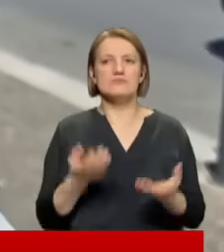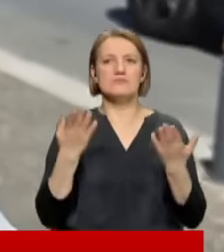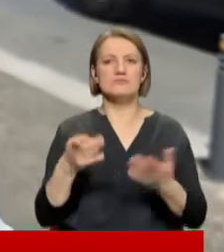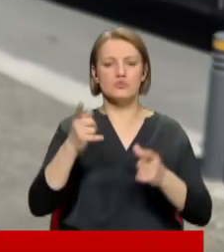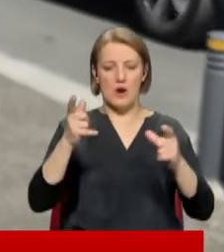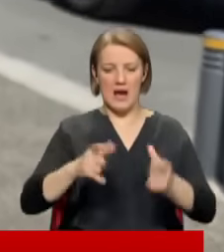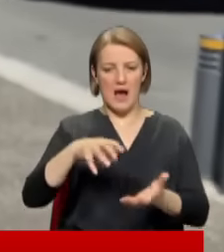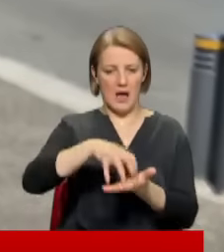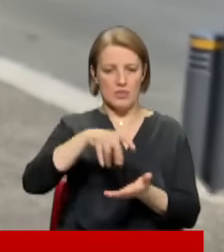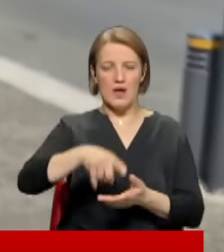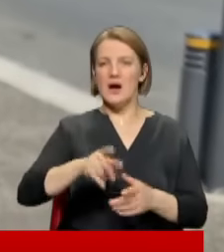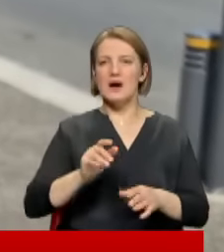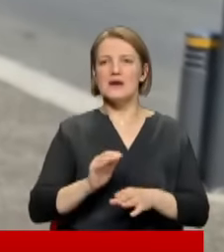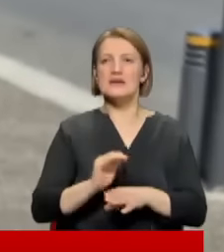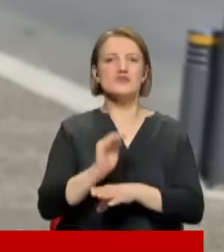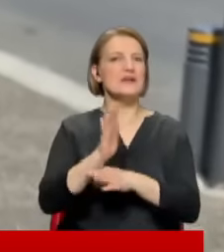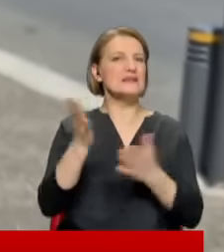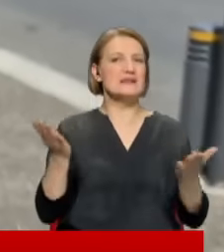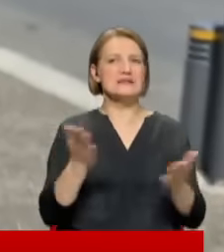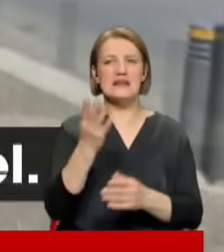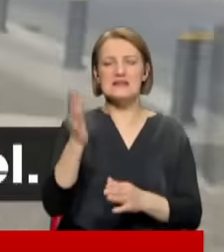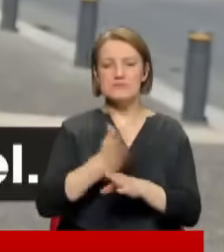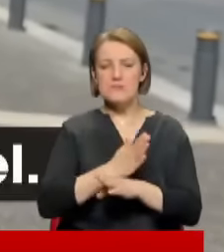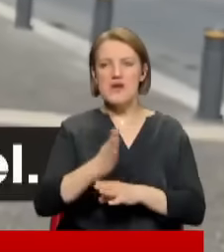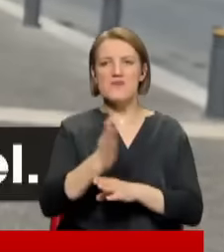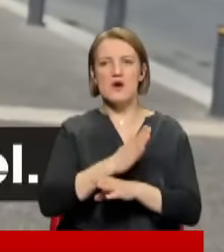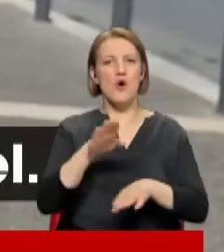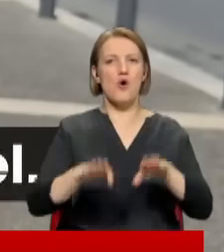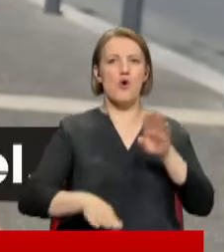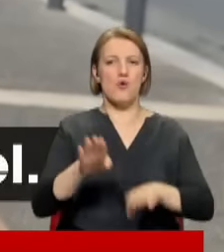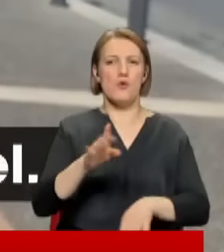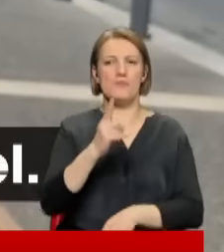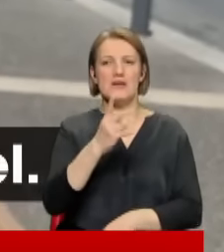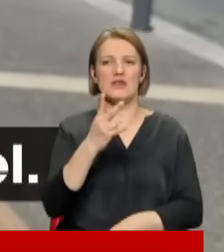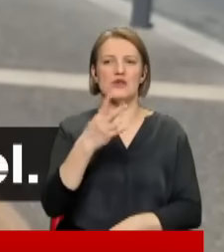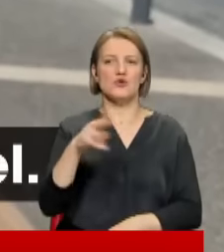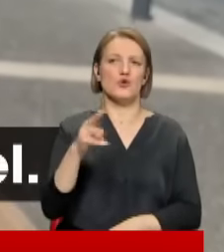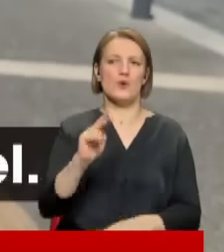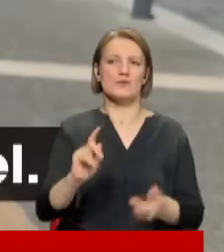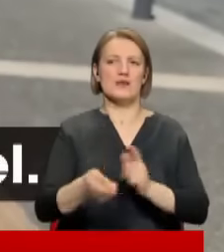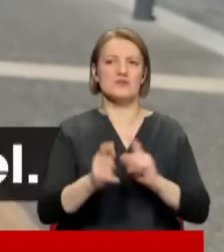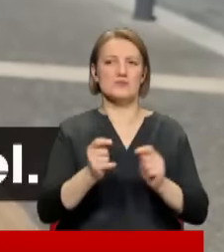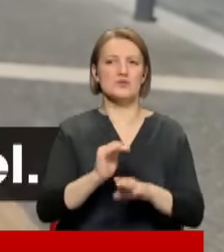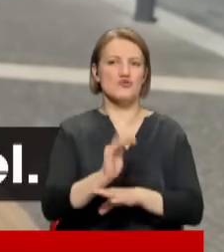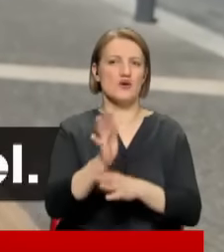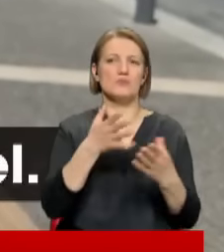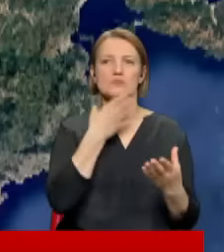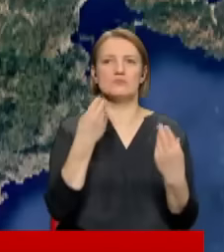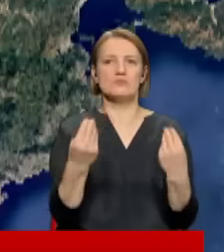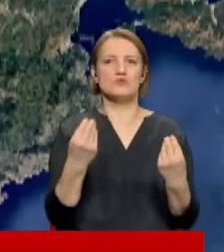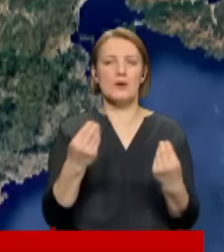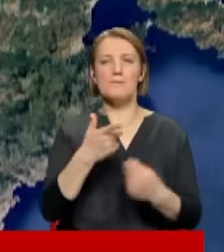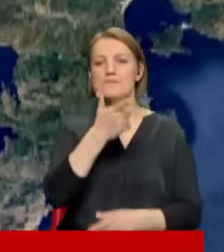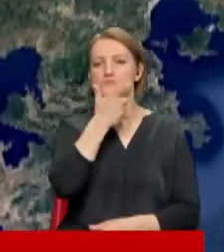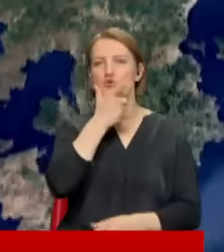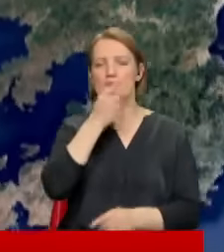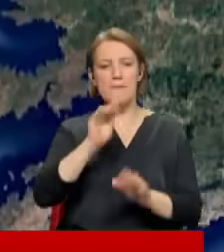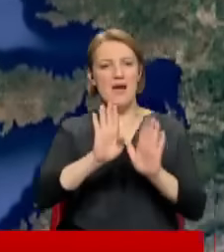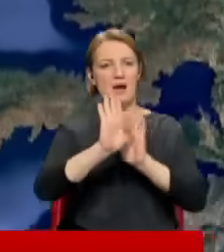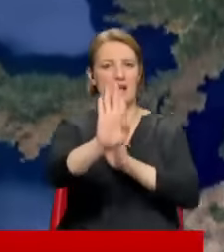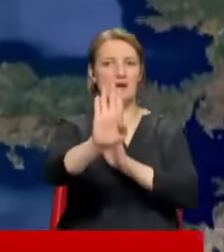adada yaşantı nasıl? Sebze meyve uygun mu? Ortalama 1-2 euro değişebiliyor. Yaşam çok güzel. Bodrum'un